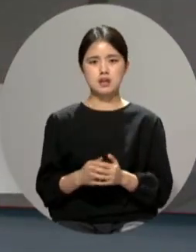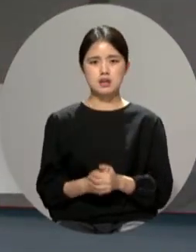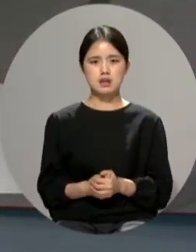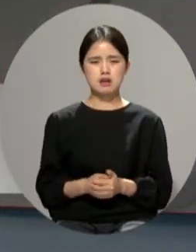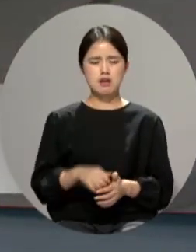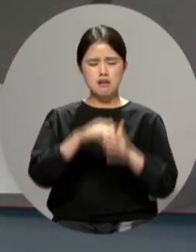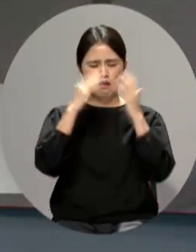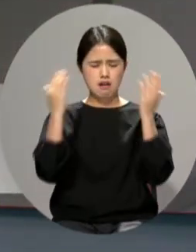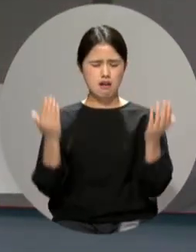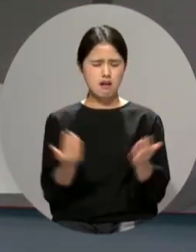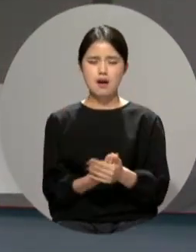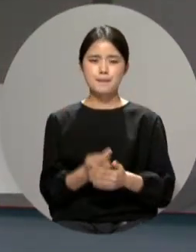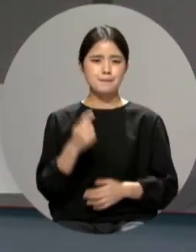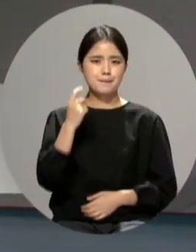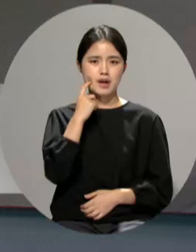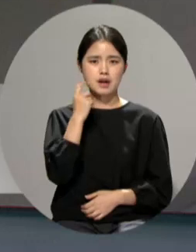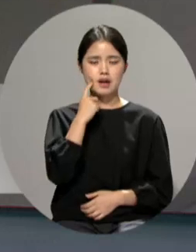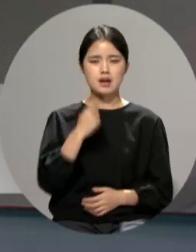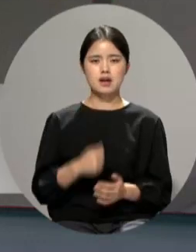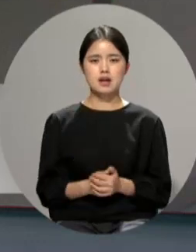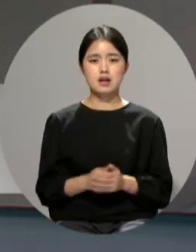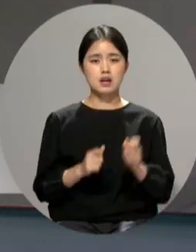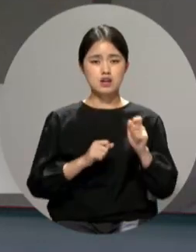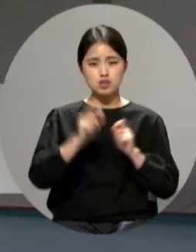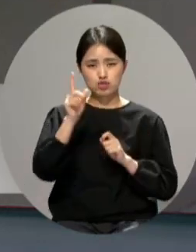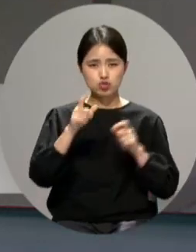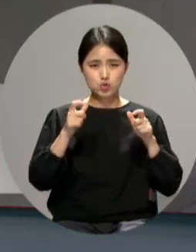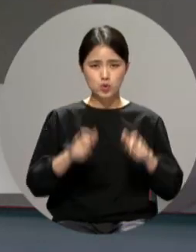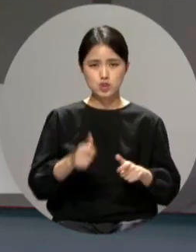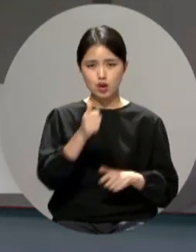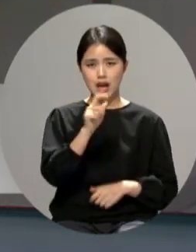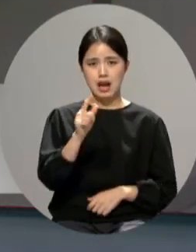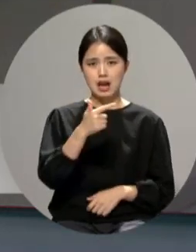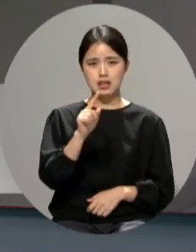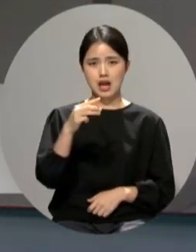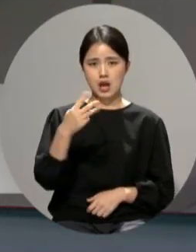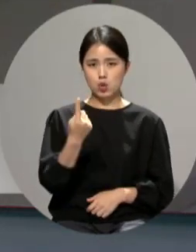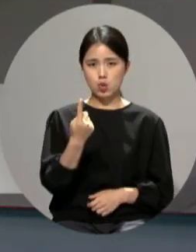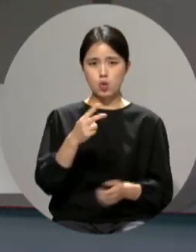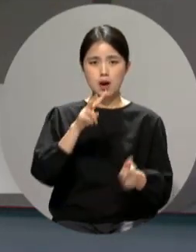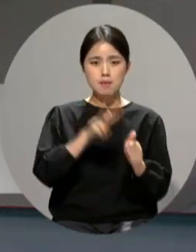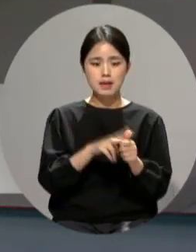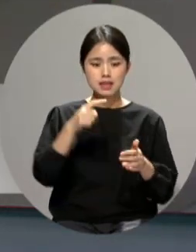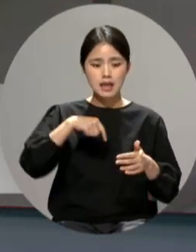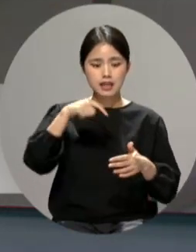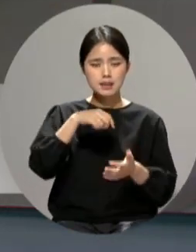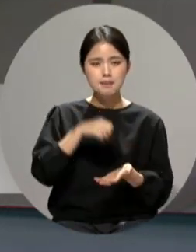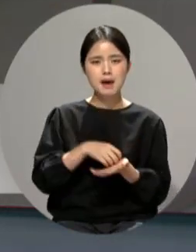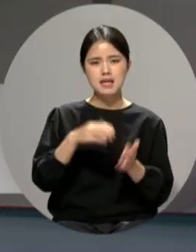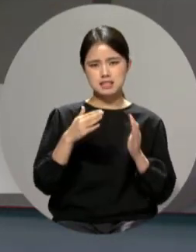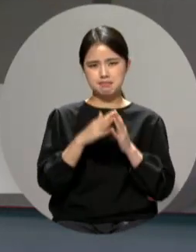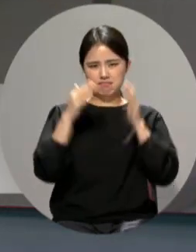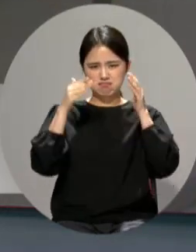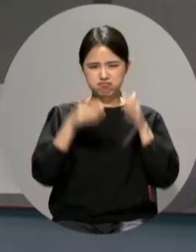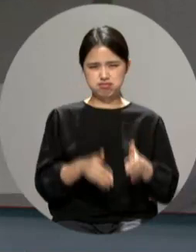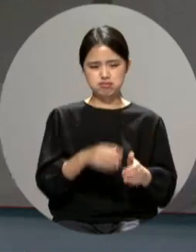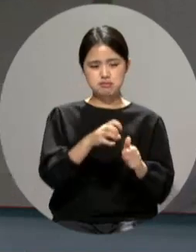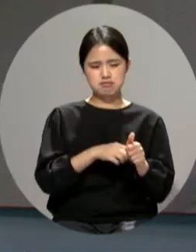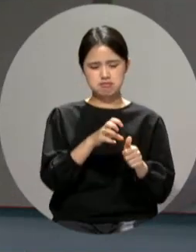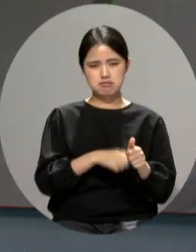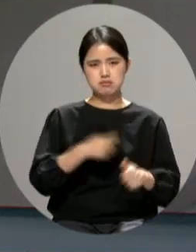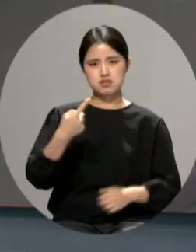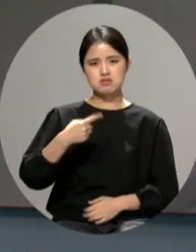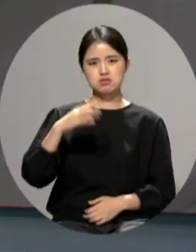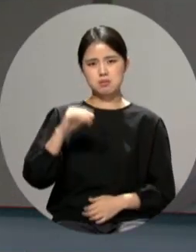새빨간 거짓말이었기 때문인데요. 주로 지역농협 하나로마트에 입점한 빵집을 노렸다는데 뜯어낸 돈이 천만 원이